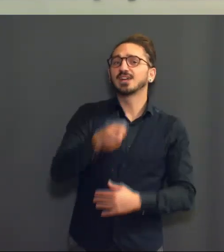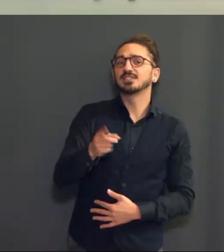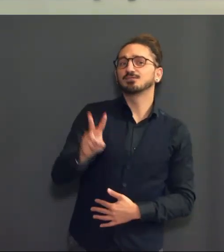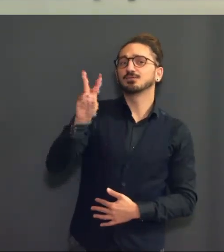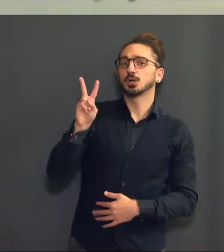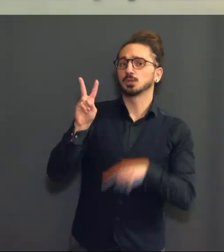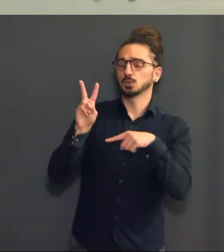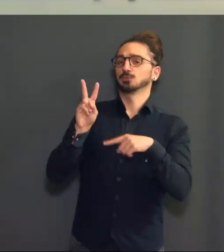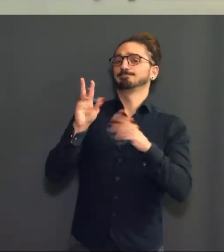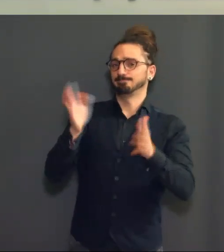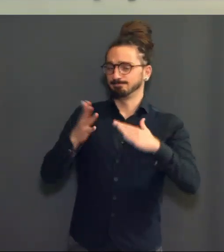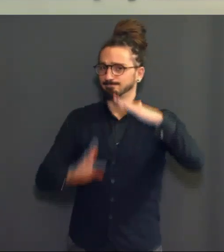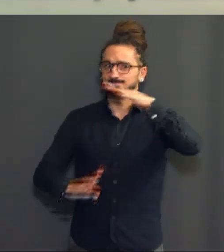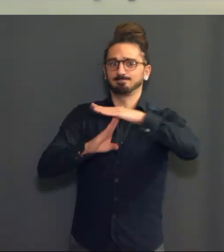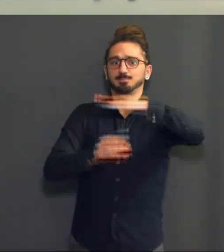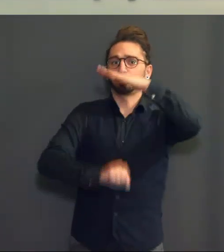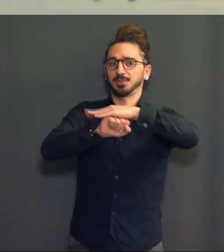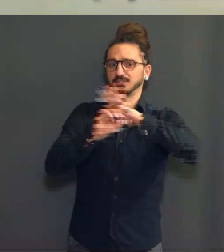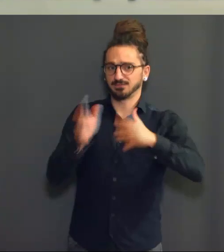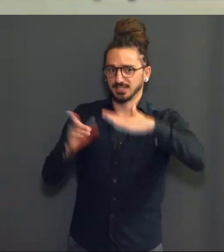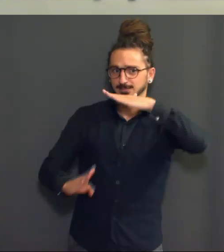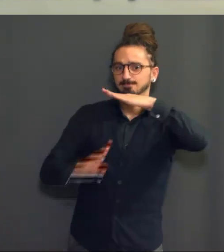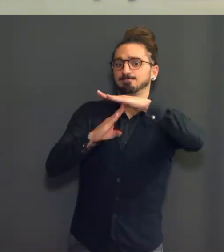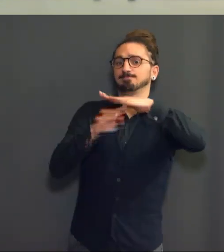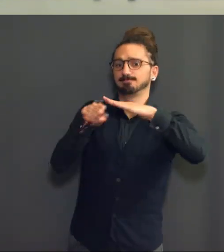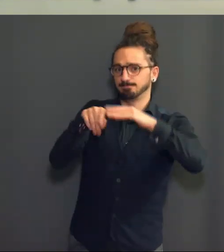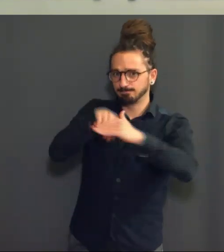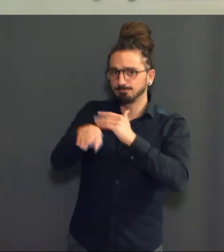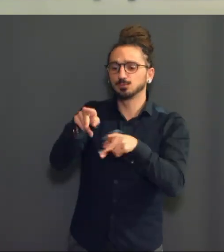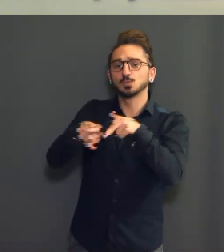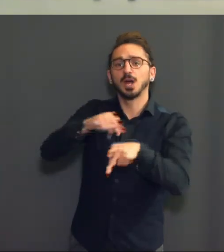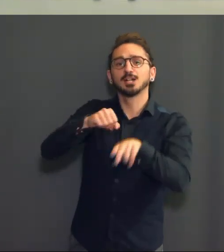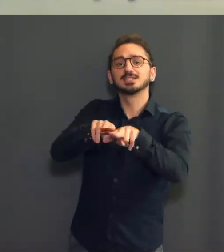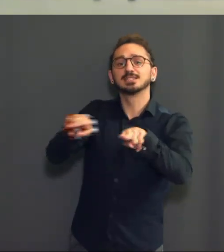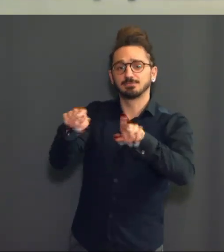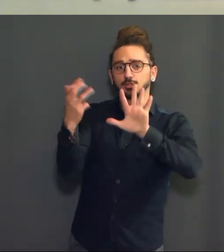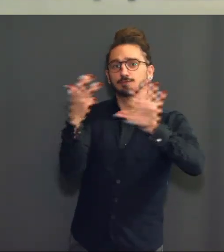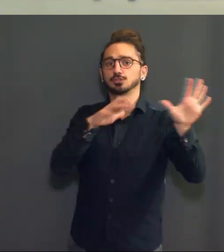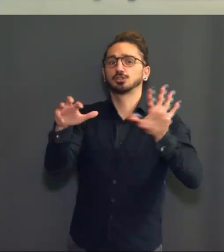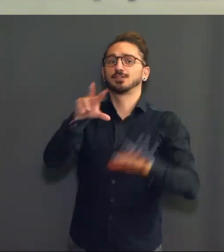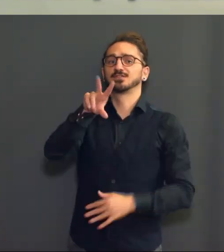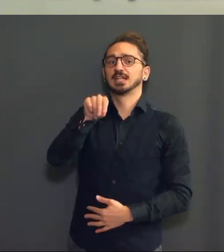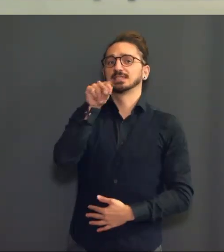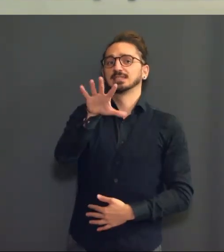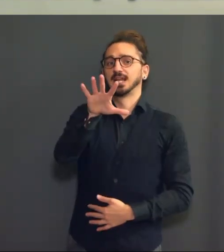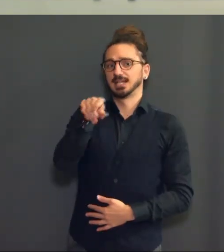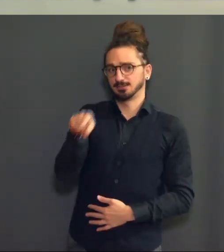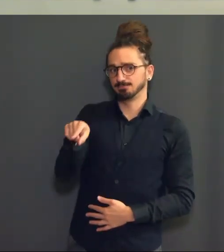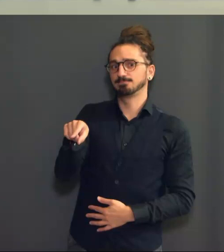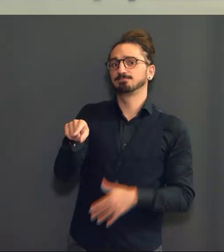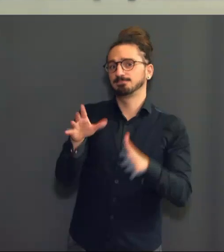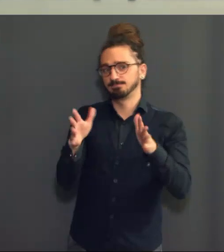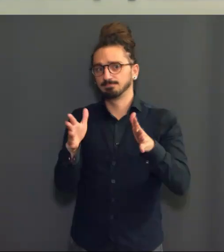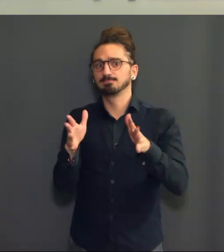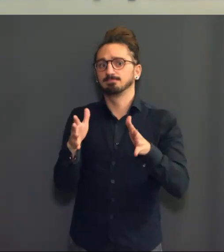9 et maintenant, les chiffres bégayent, si on peut dire, entre 900 et 915 patients à peu près. Et on n'a